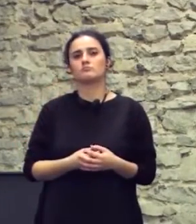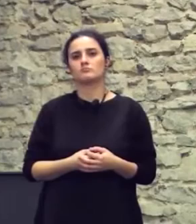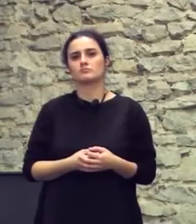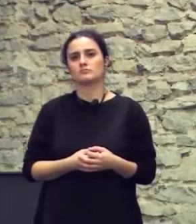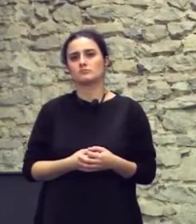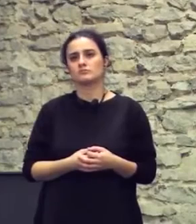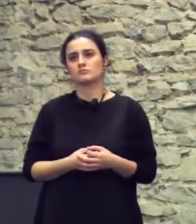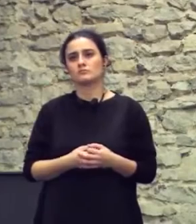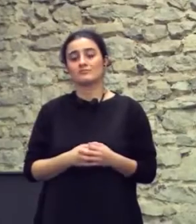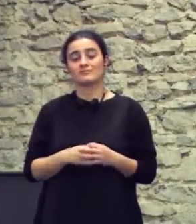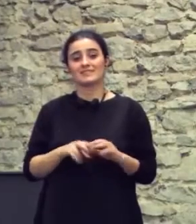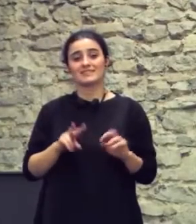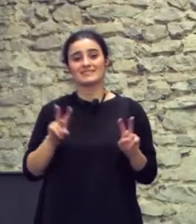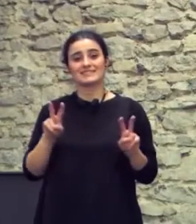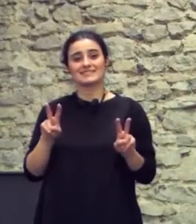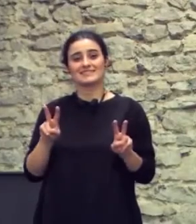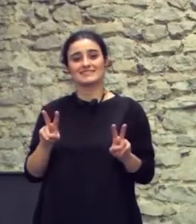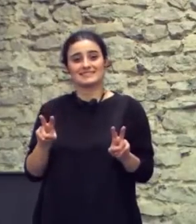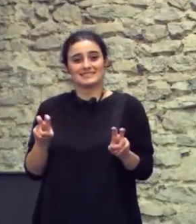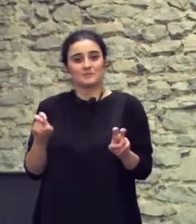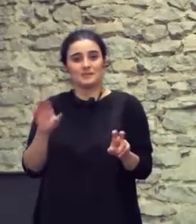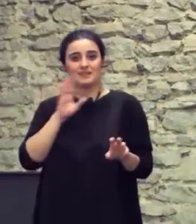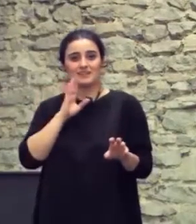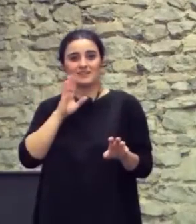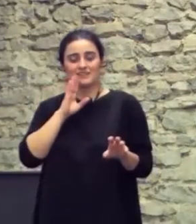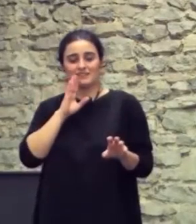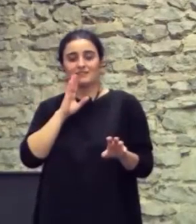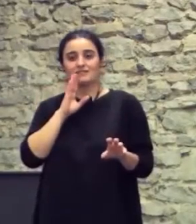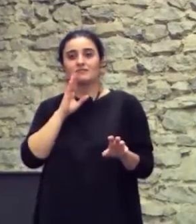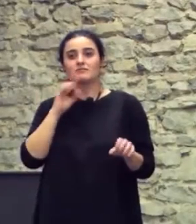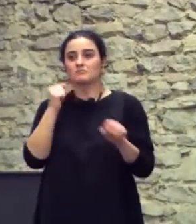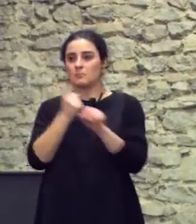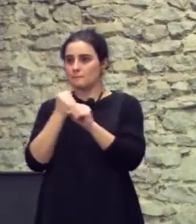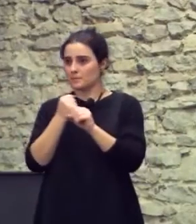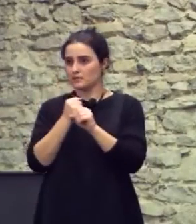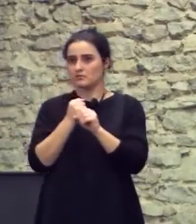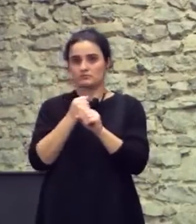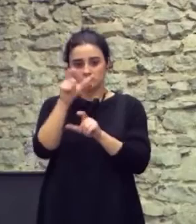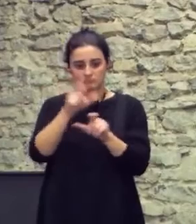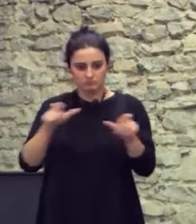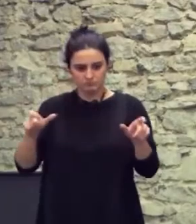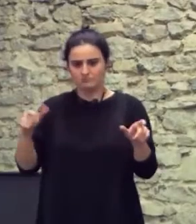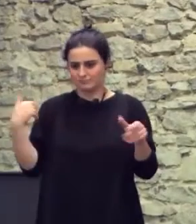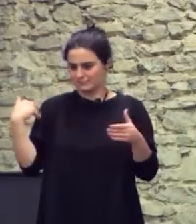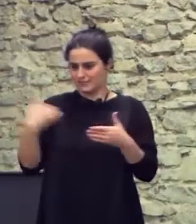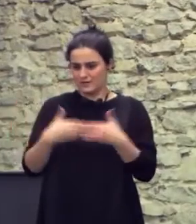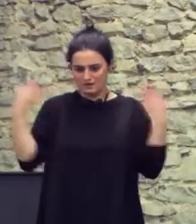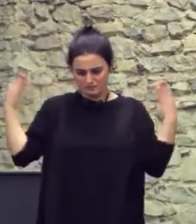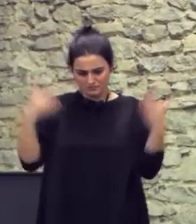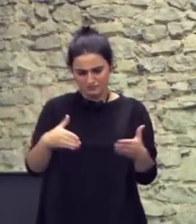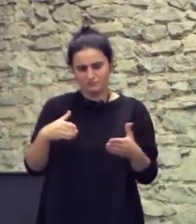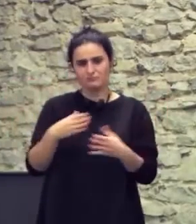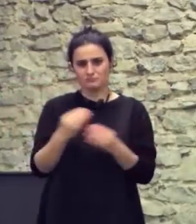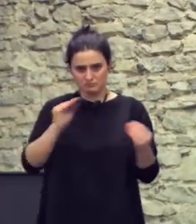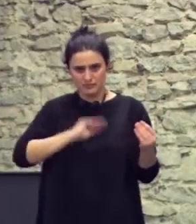bai gai horren inguruan era aplikatuagoan eta era zentratuagoan lan egin duten pertsona batzuei, ez dakit nik eskuartean